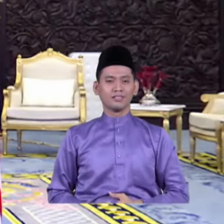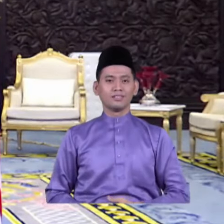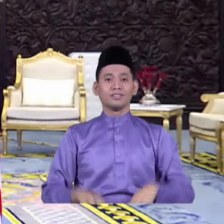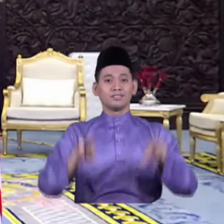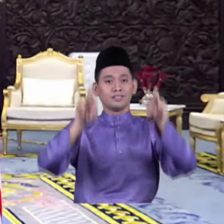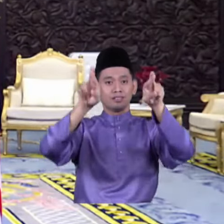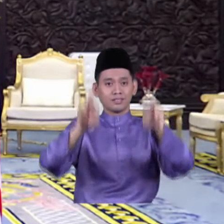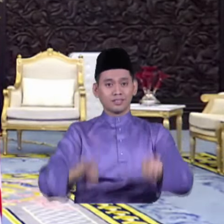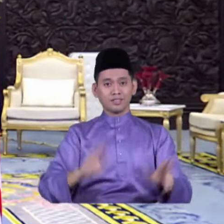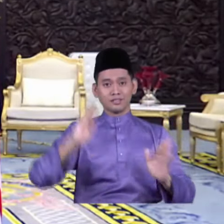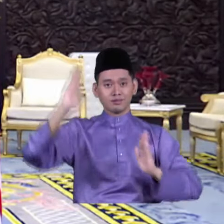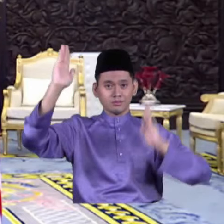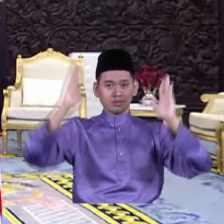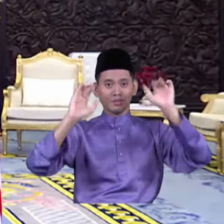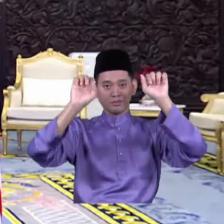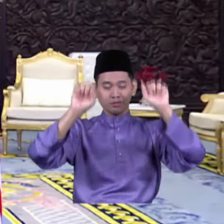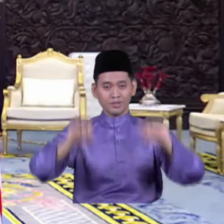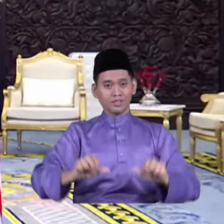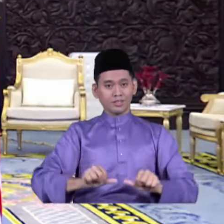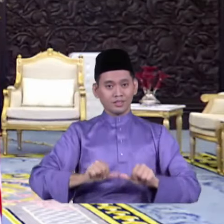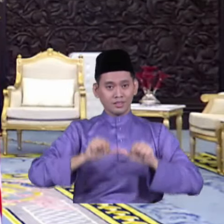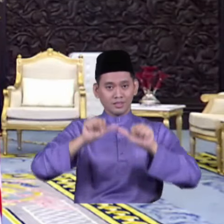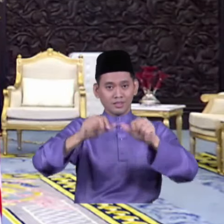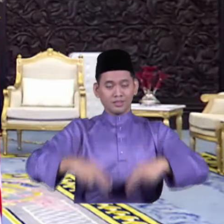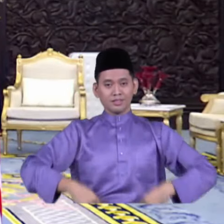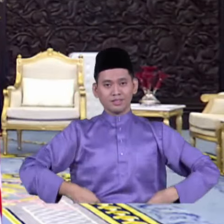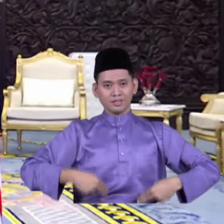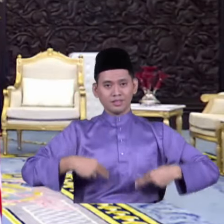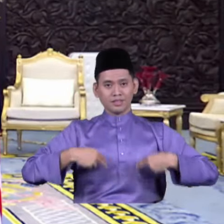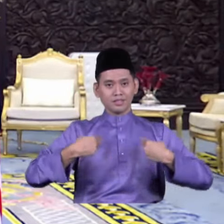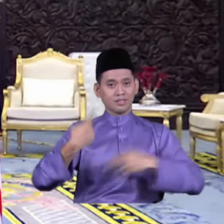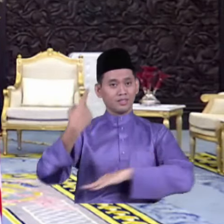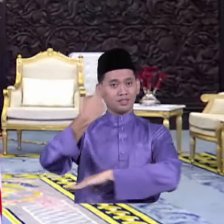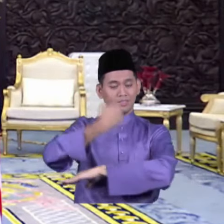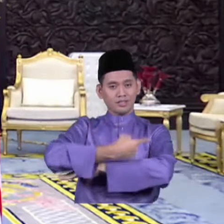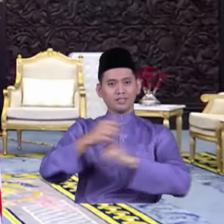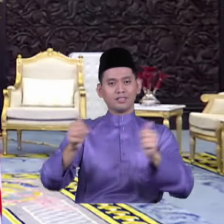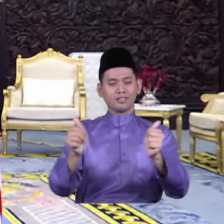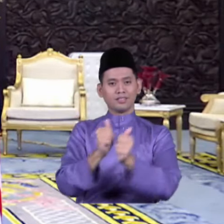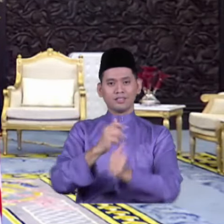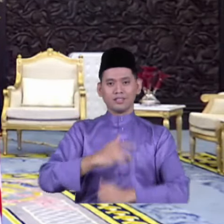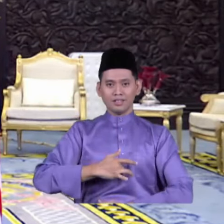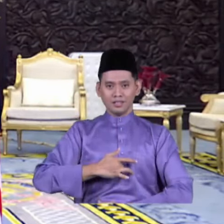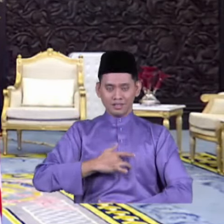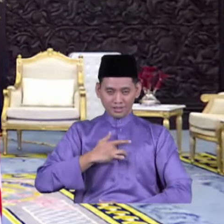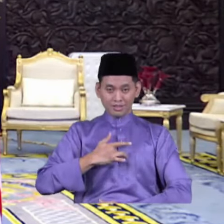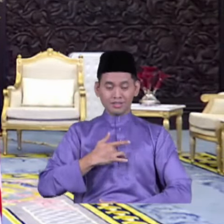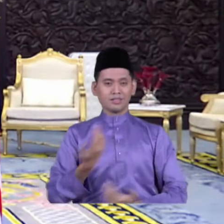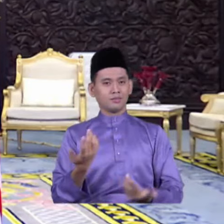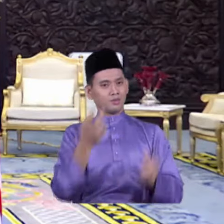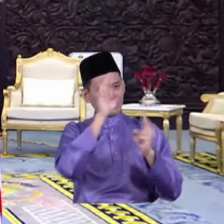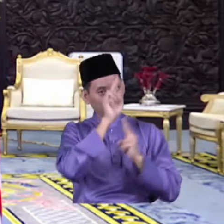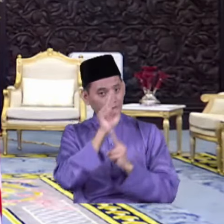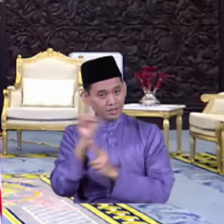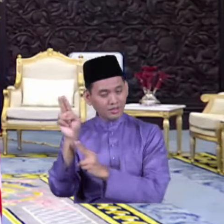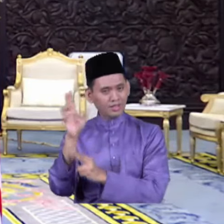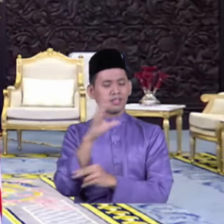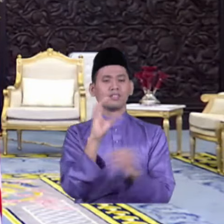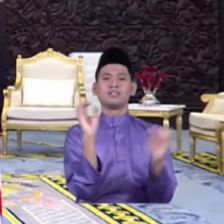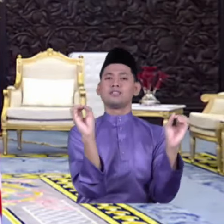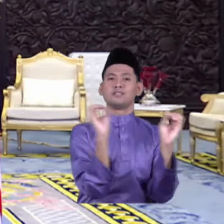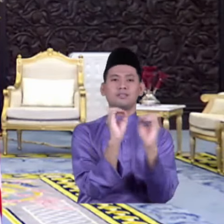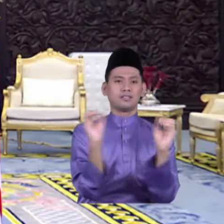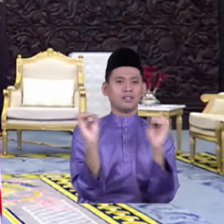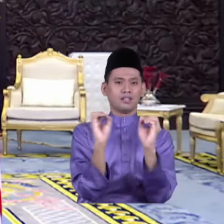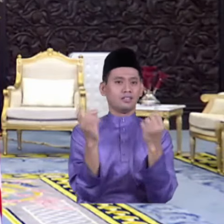juga boleh meneruskan kehidupan seharian dengan penuh rasa toleransi dan dengan tanpa